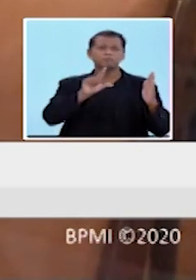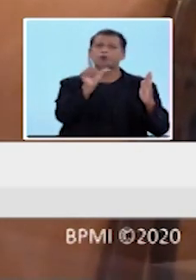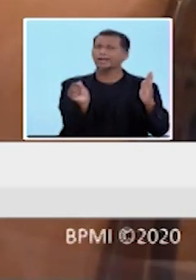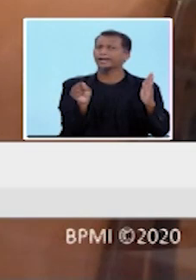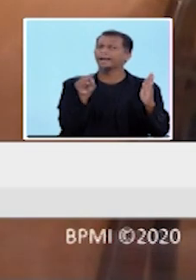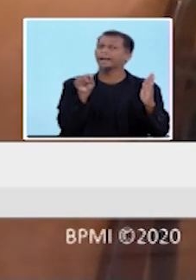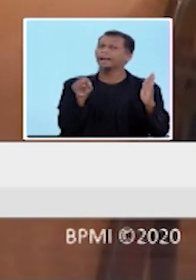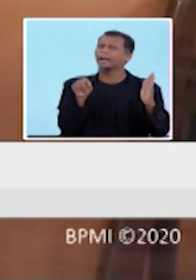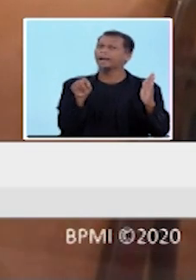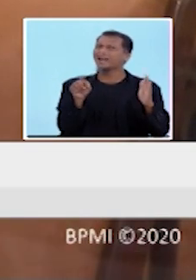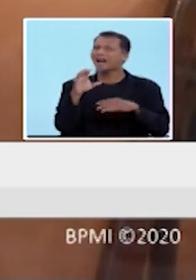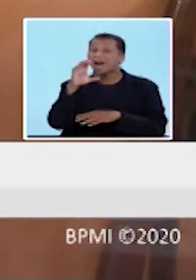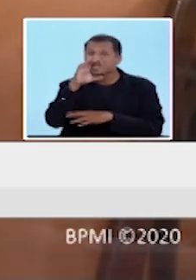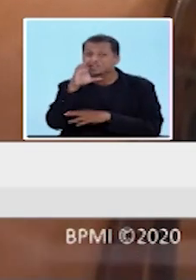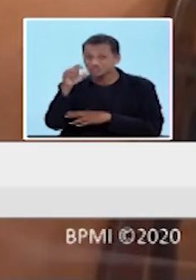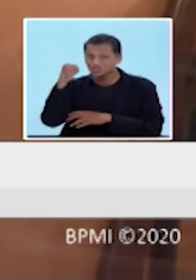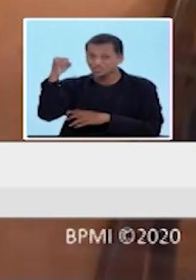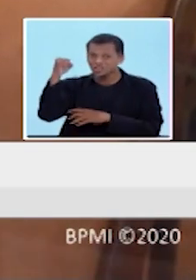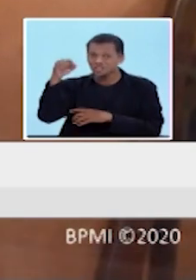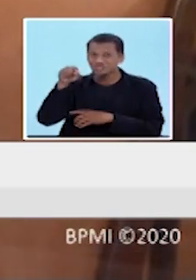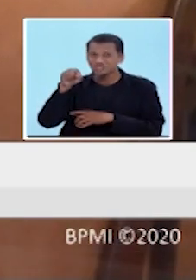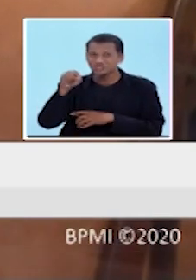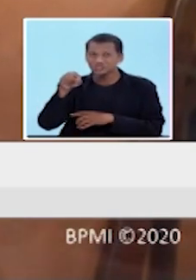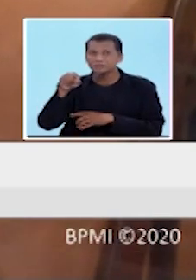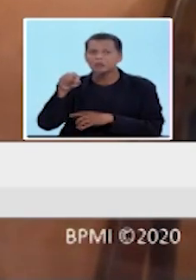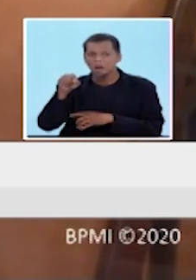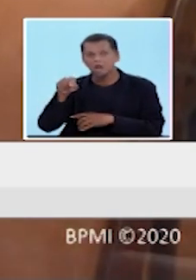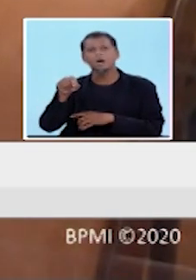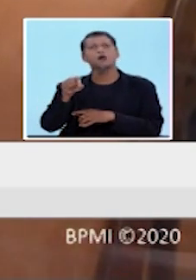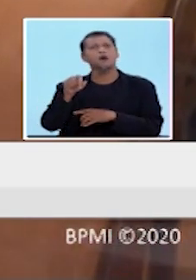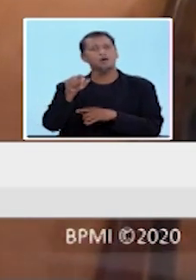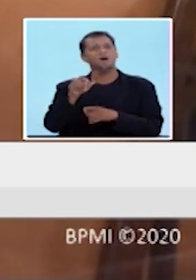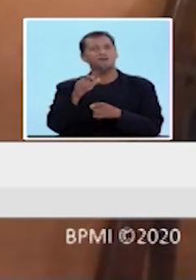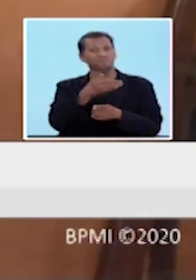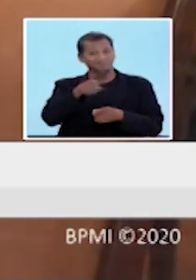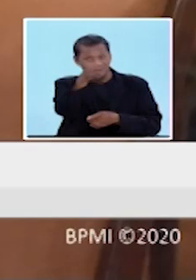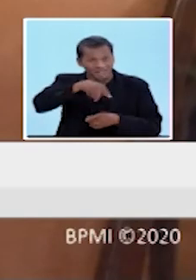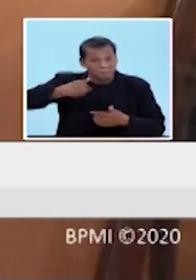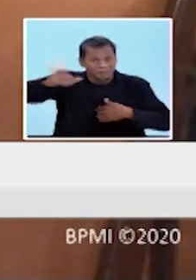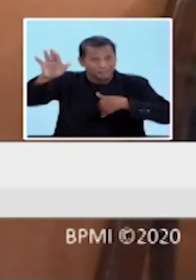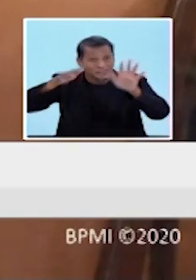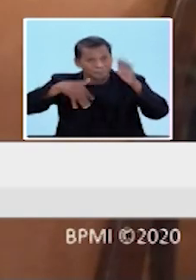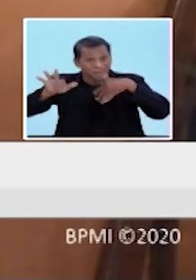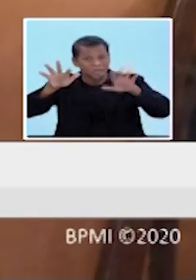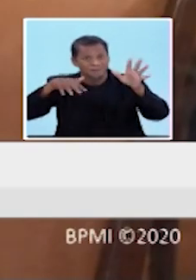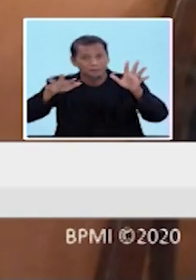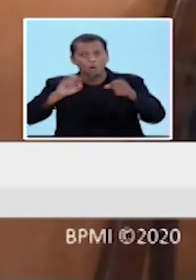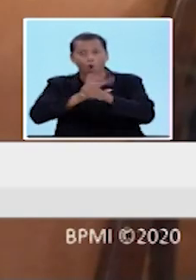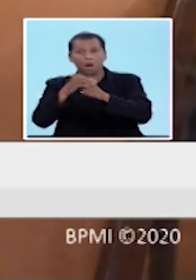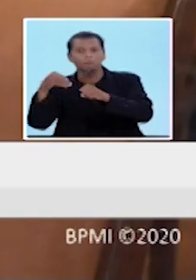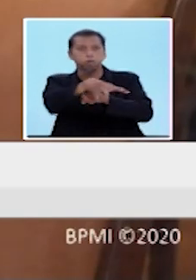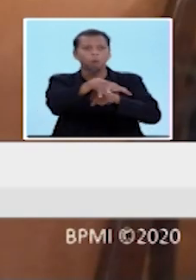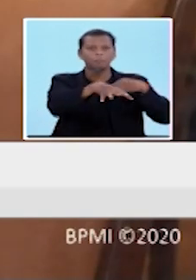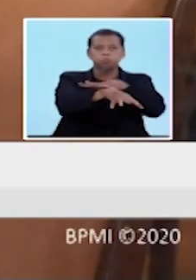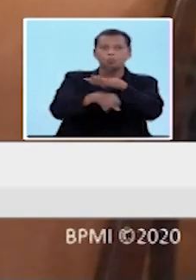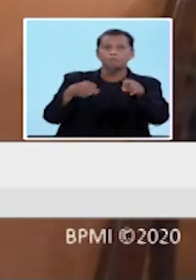1,5 bulan yang lalu mungkin, setelah itu terjadi kenaikan yang agak tinggi. Oleh